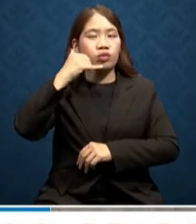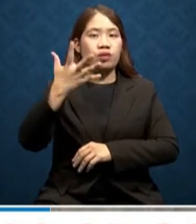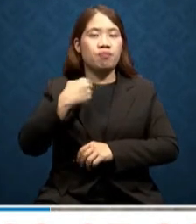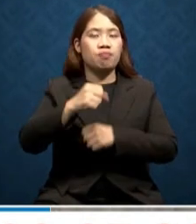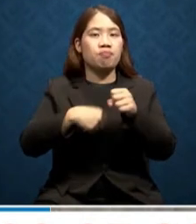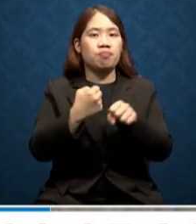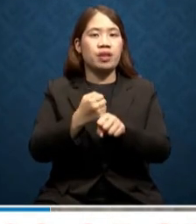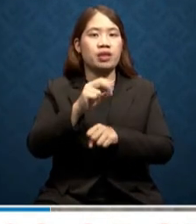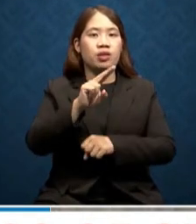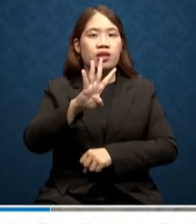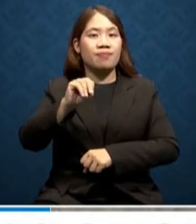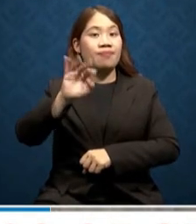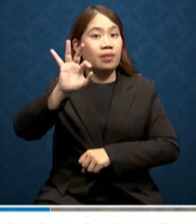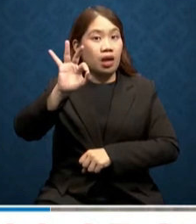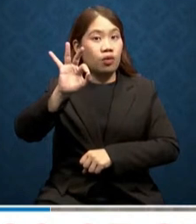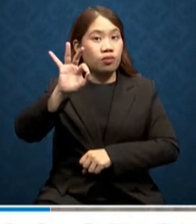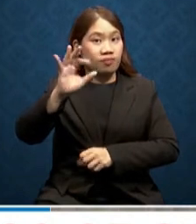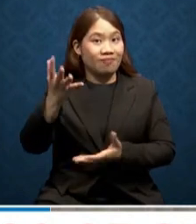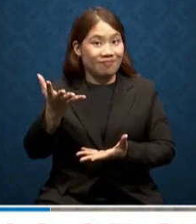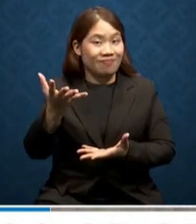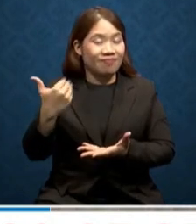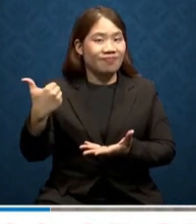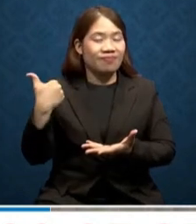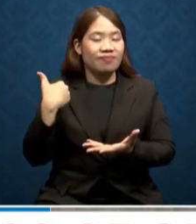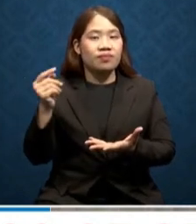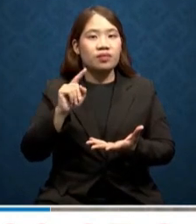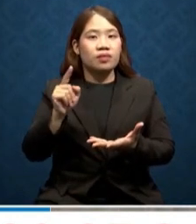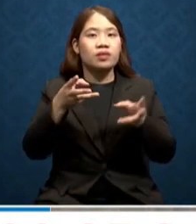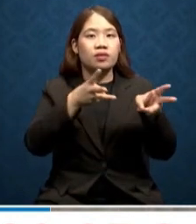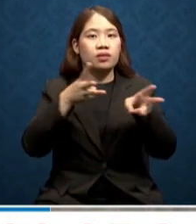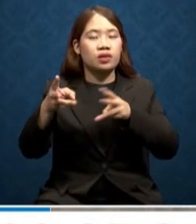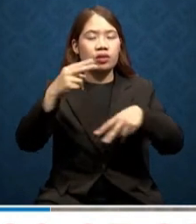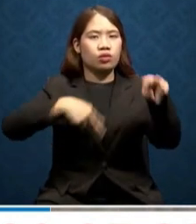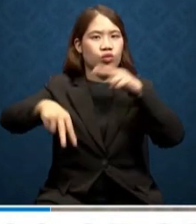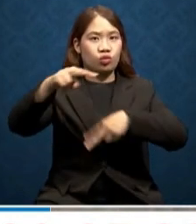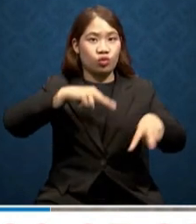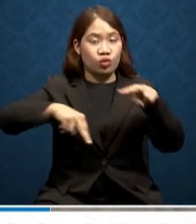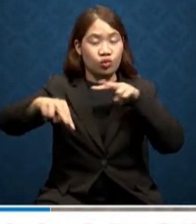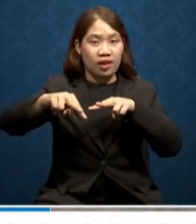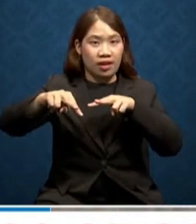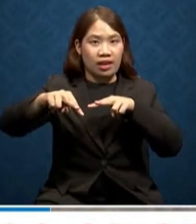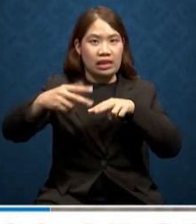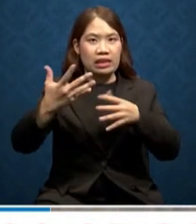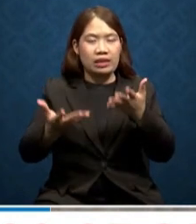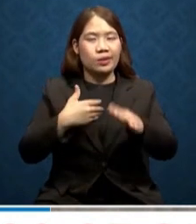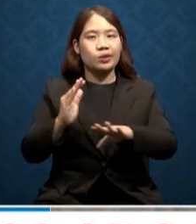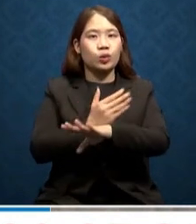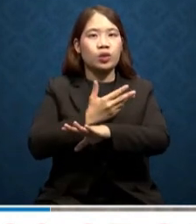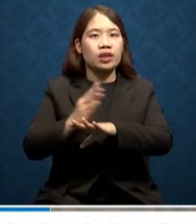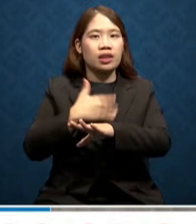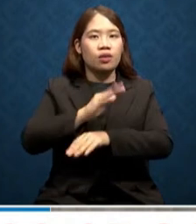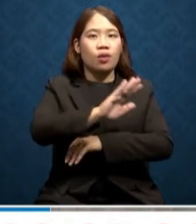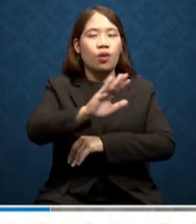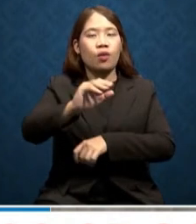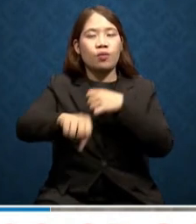2549หรือไม่ขัดต่อมาตรฐมาตรการนะครับกำกับดูแลและก็การรวมธุรกิจในกิจการ